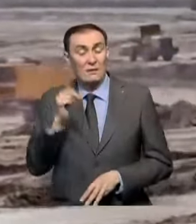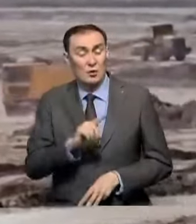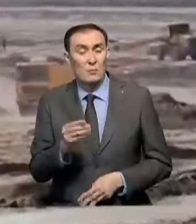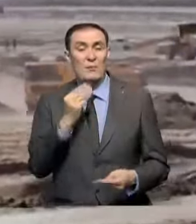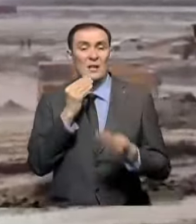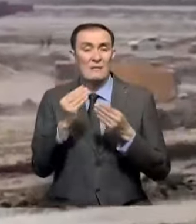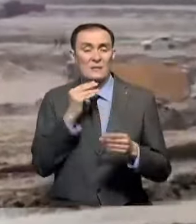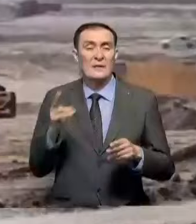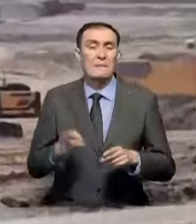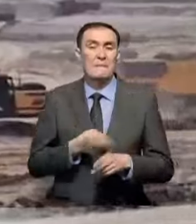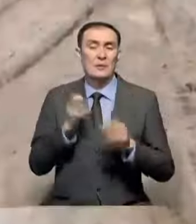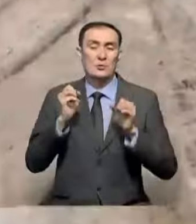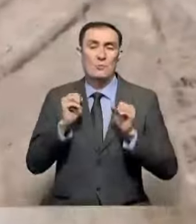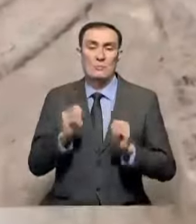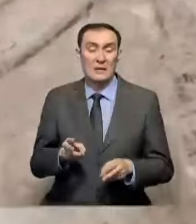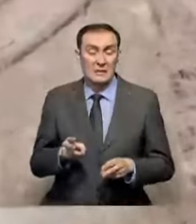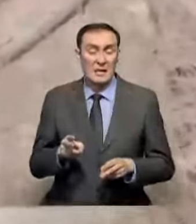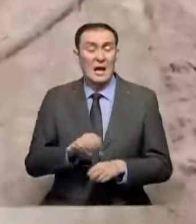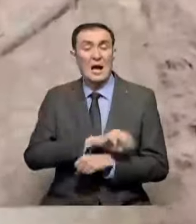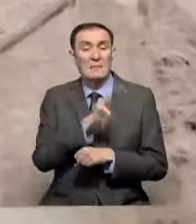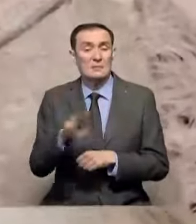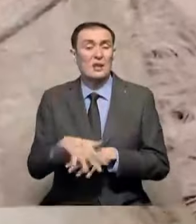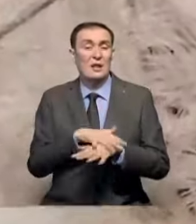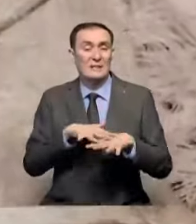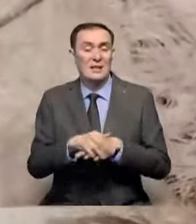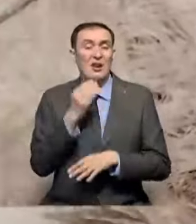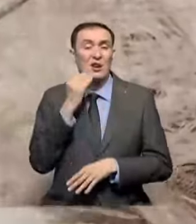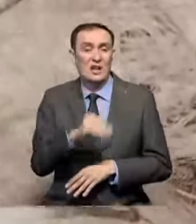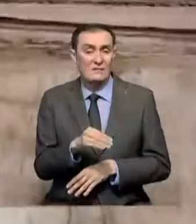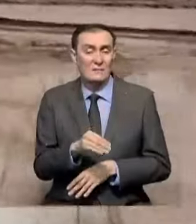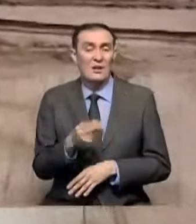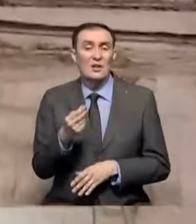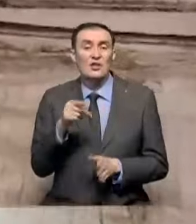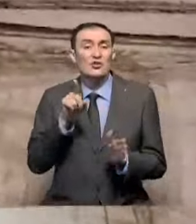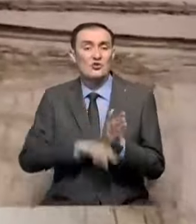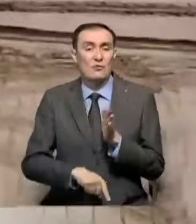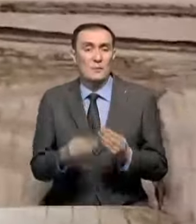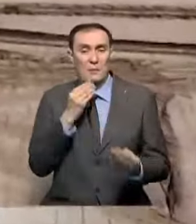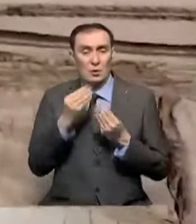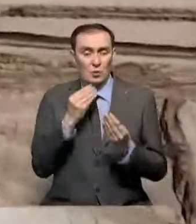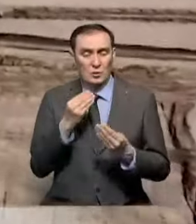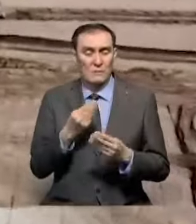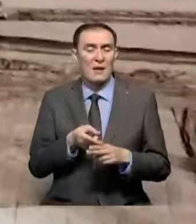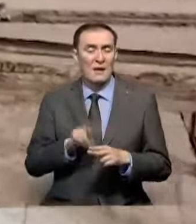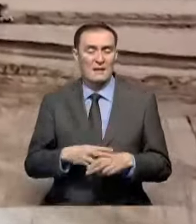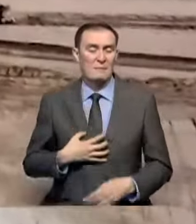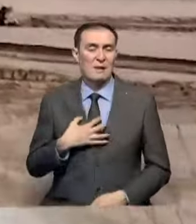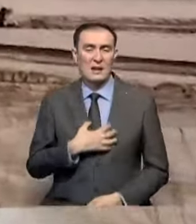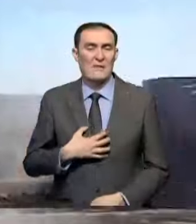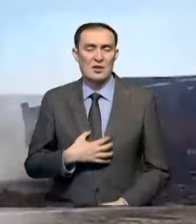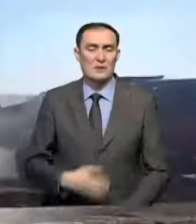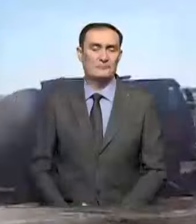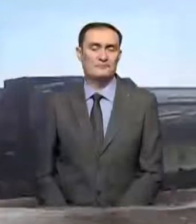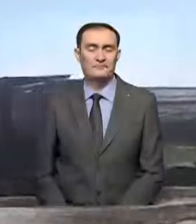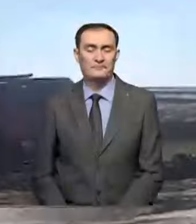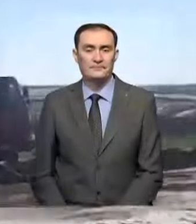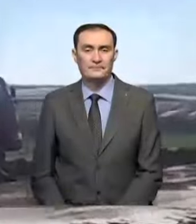что продовольственная безопасность обеспечение казахстанцев качественными и недорогими продуктами в